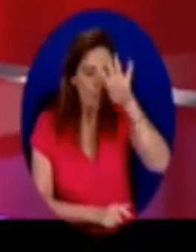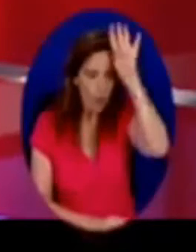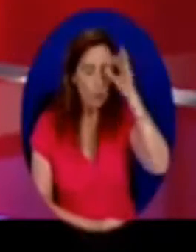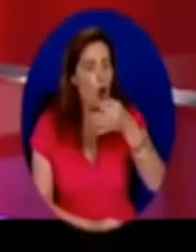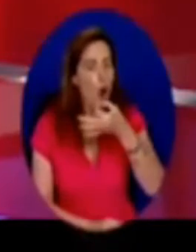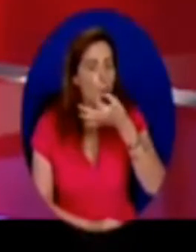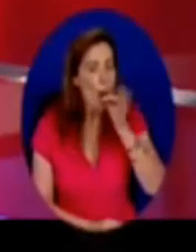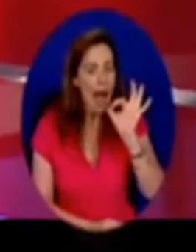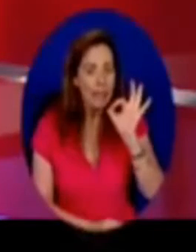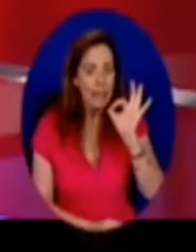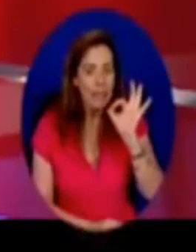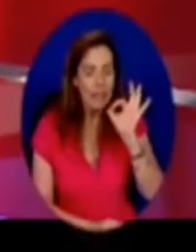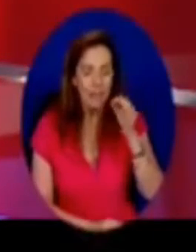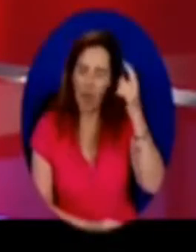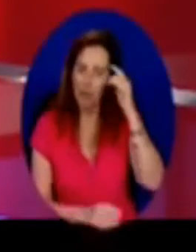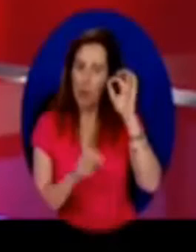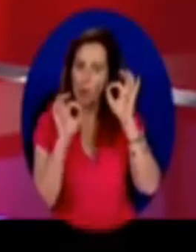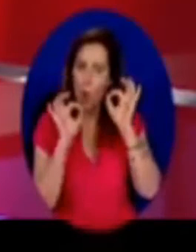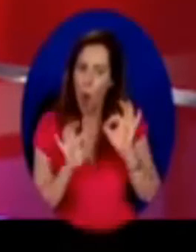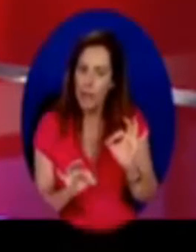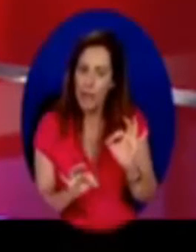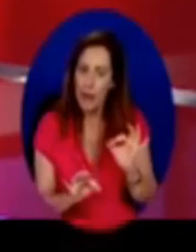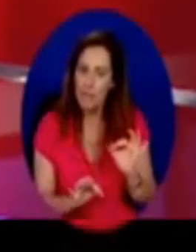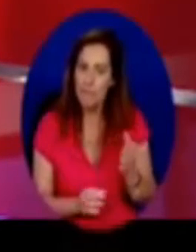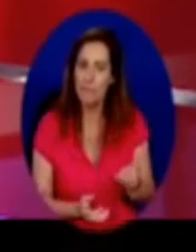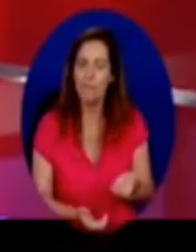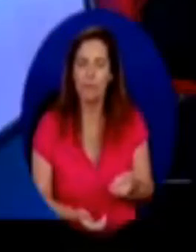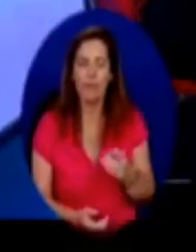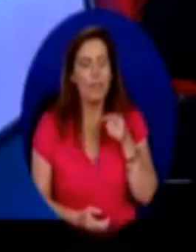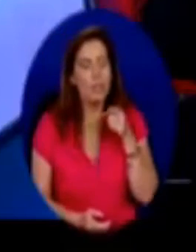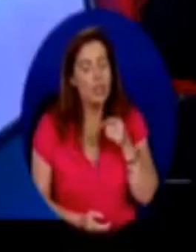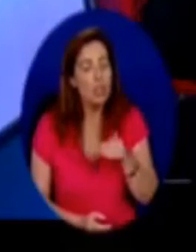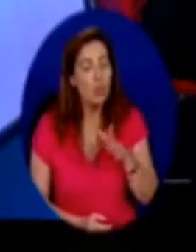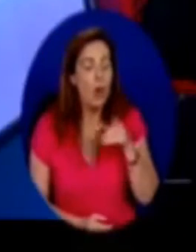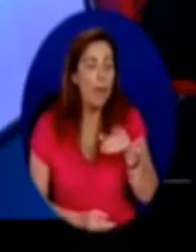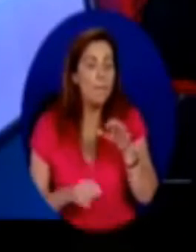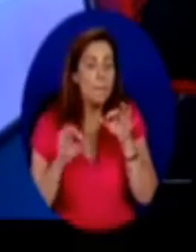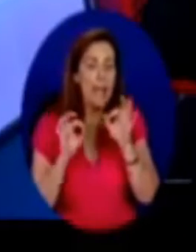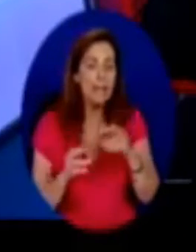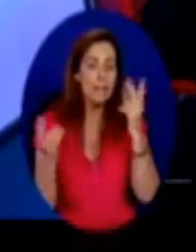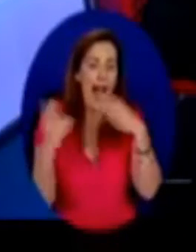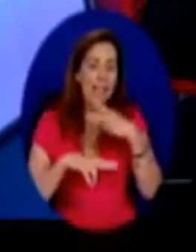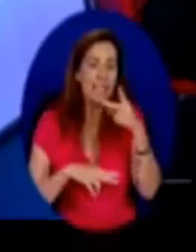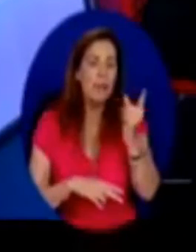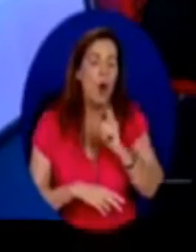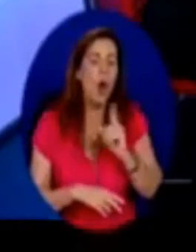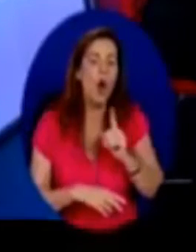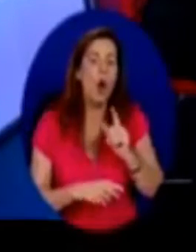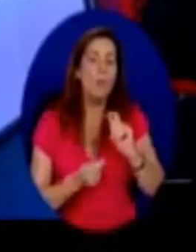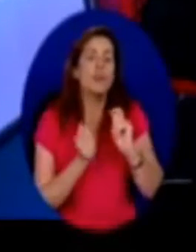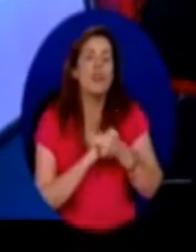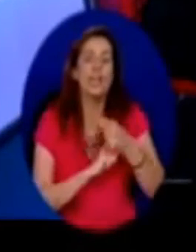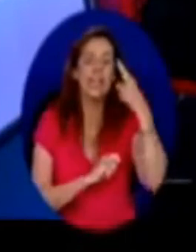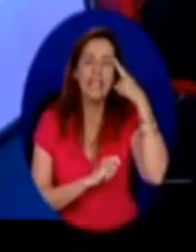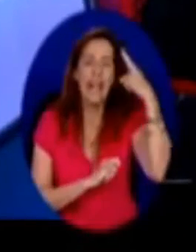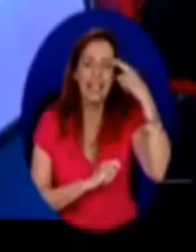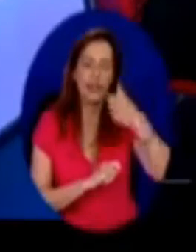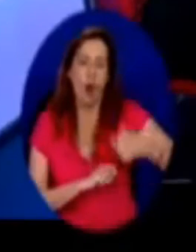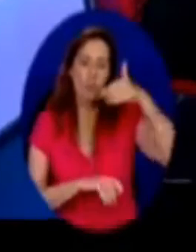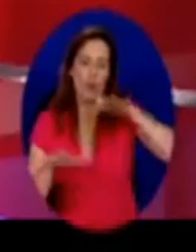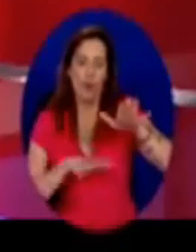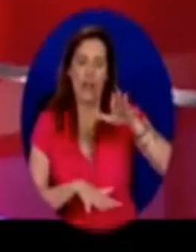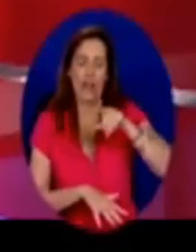שהוא מעדיף את האנשים היותר מתונים ויותר רפורמיסטים שזה אולי בעצם ההסכם לא אמור לשנות את דעתו של חמנאי